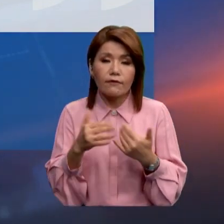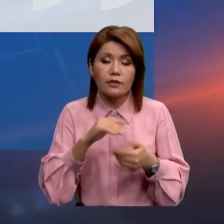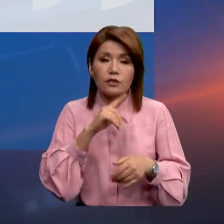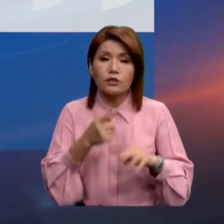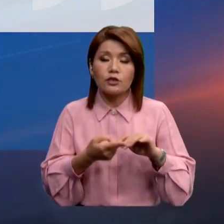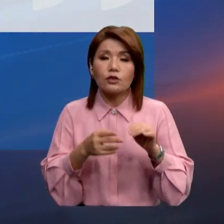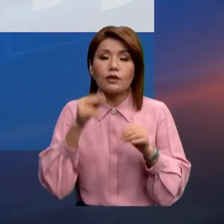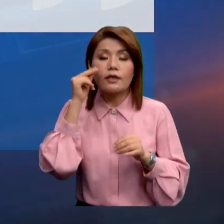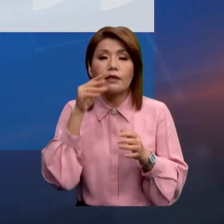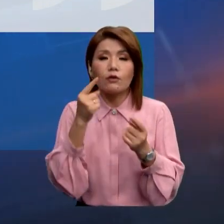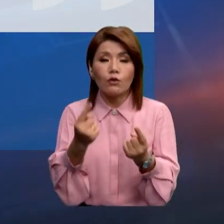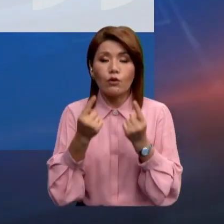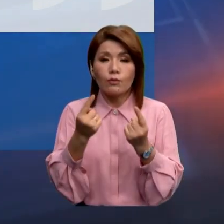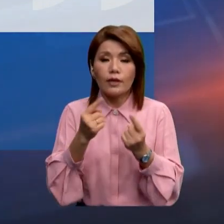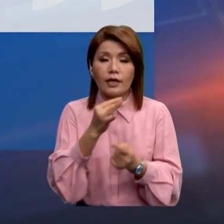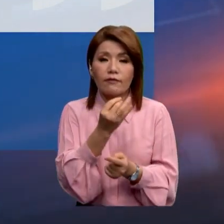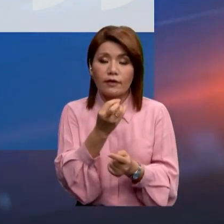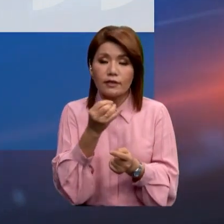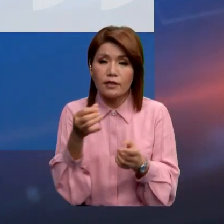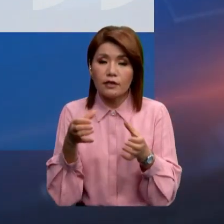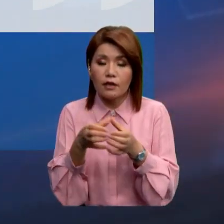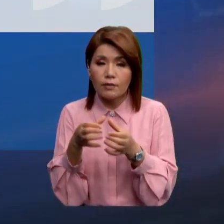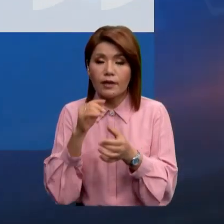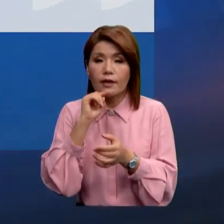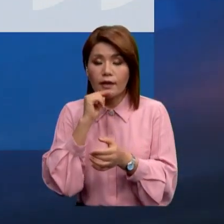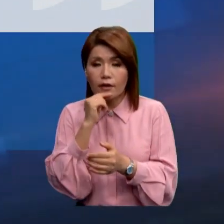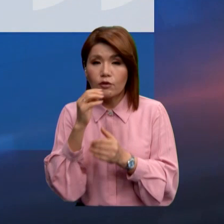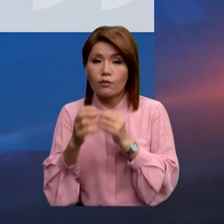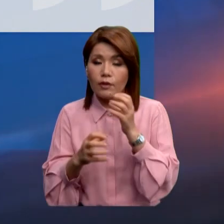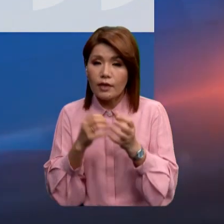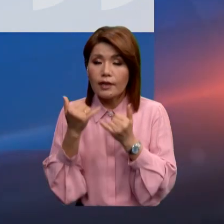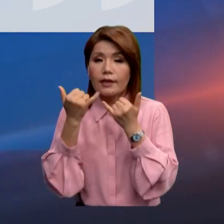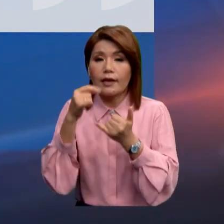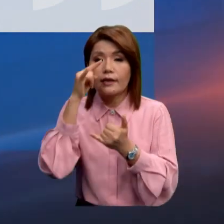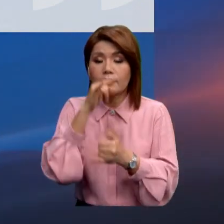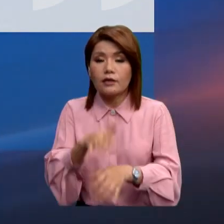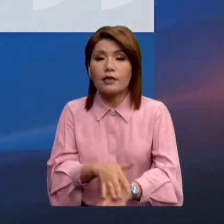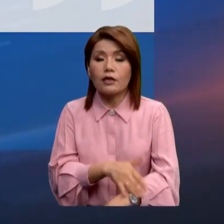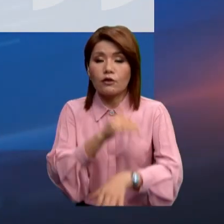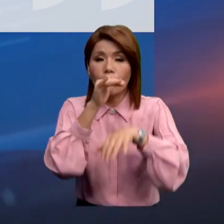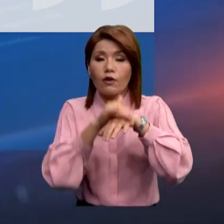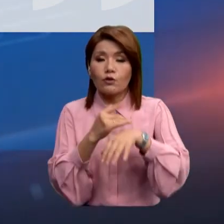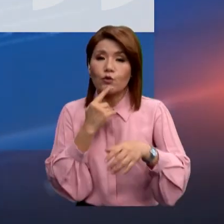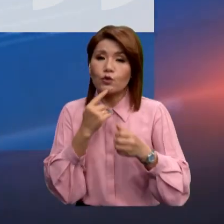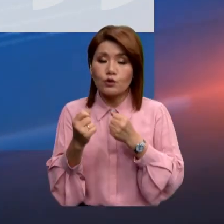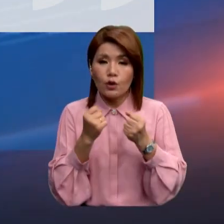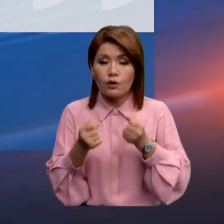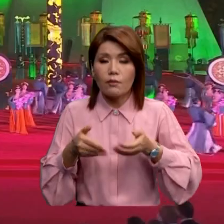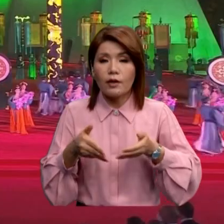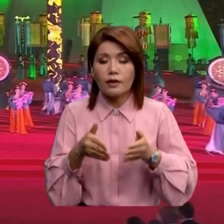с Китаем, одним из крупнейших инвесторов и ведущей экономикой мира, является для Казахстана долгосрочным фактором устойчивого